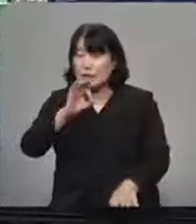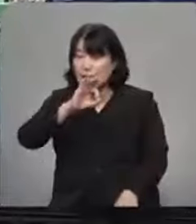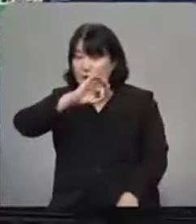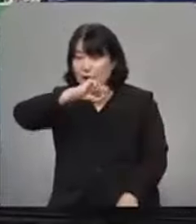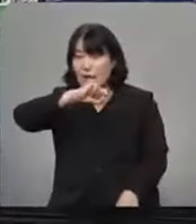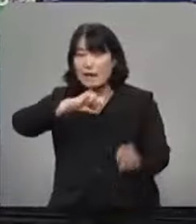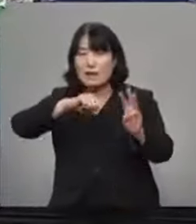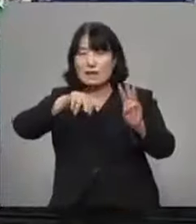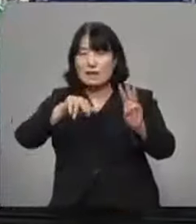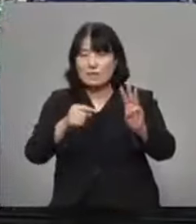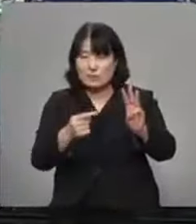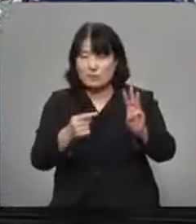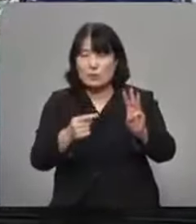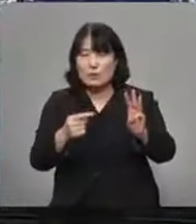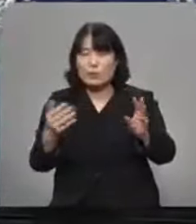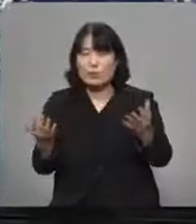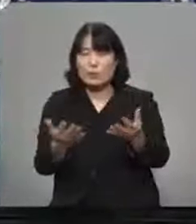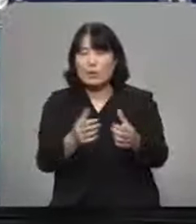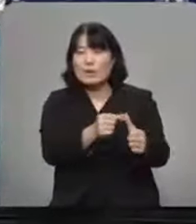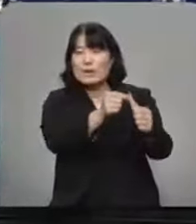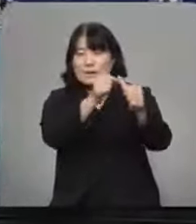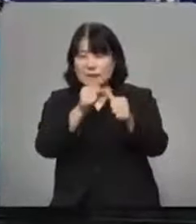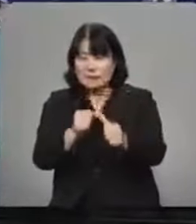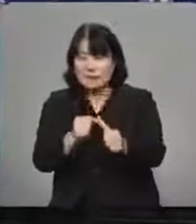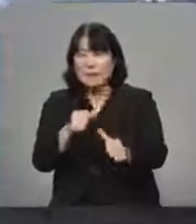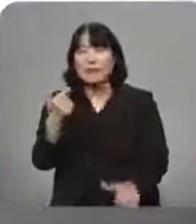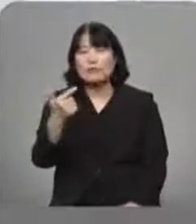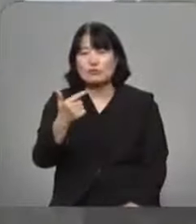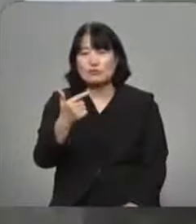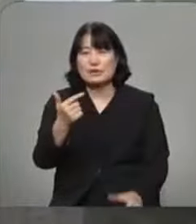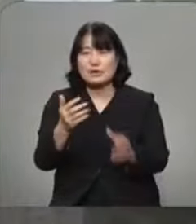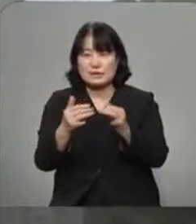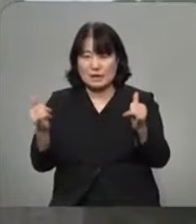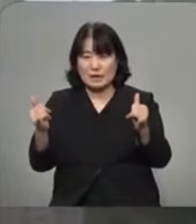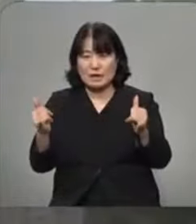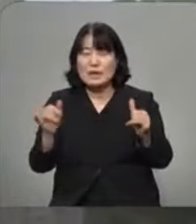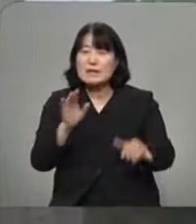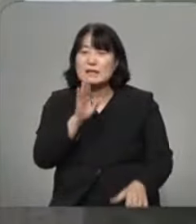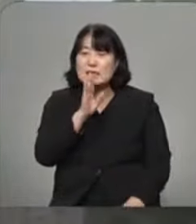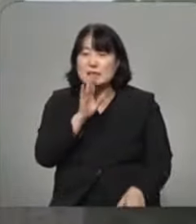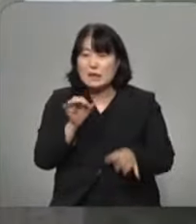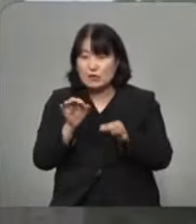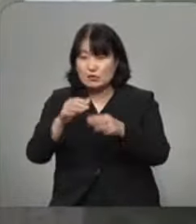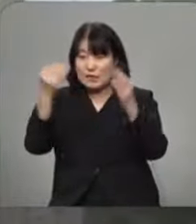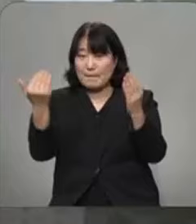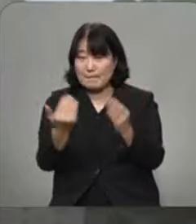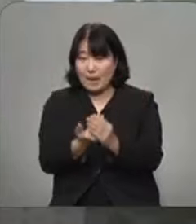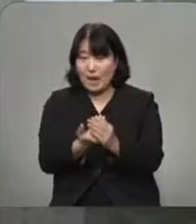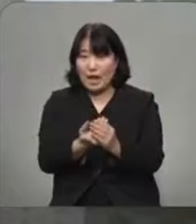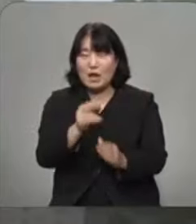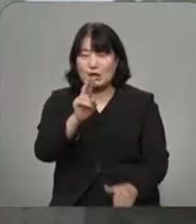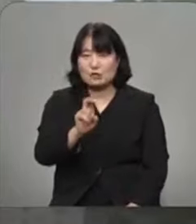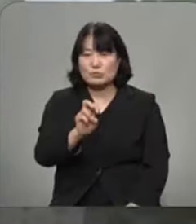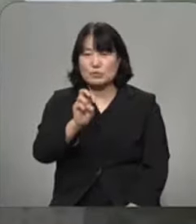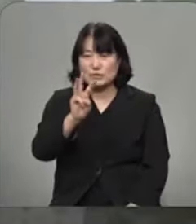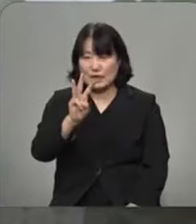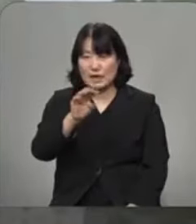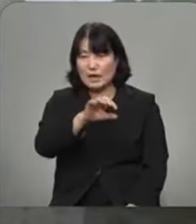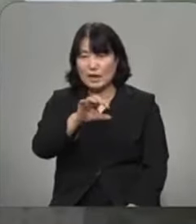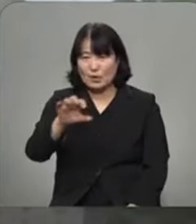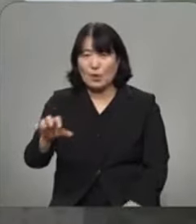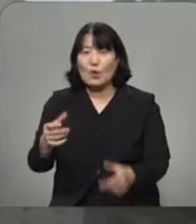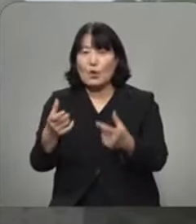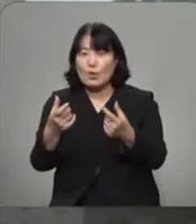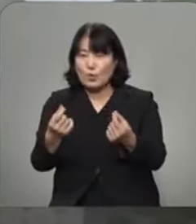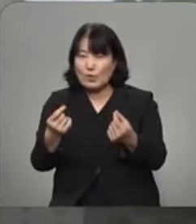원 6,000명의 고용 계획이 담겼습니다 하지만이 가운데 실제 투자가 완료된 건 2 같은 기간